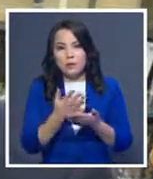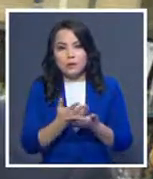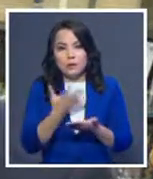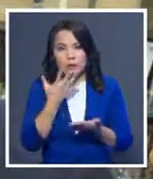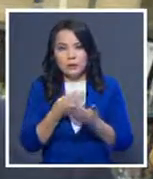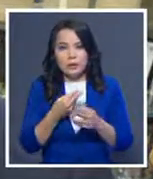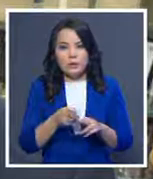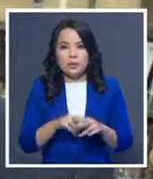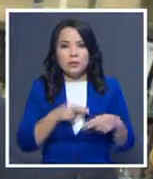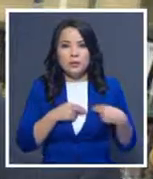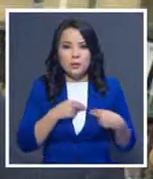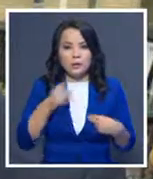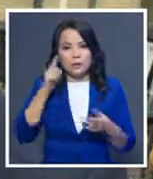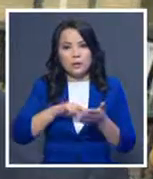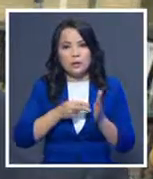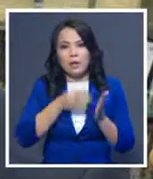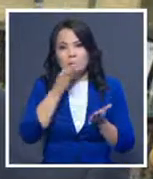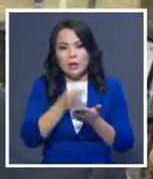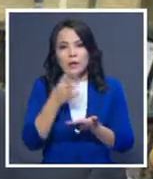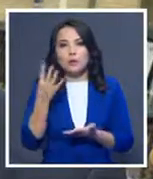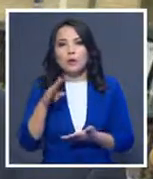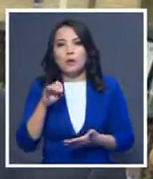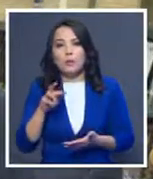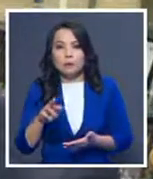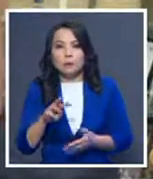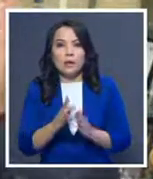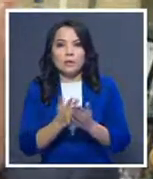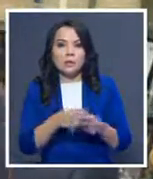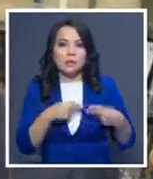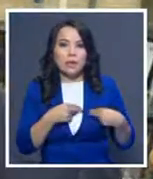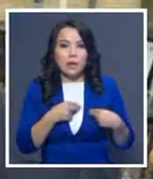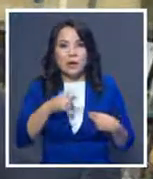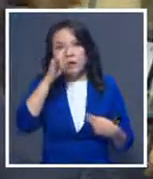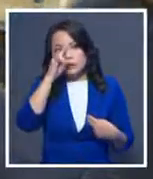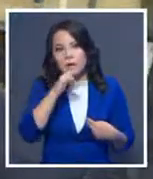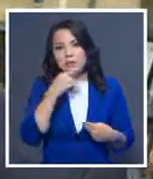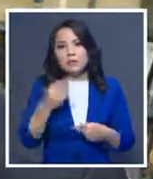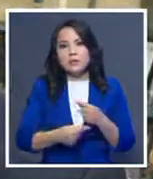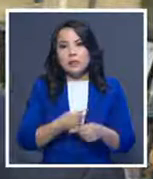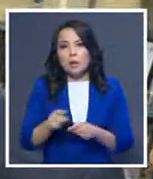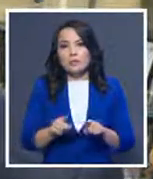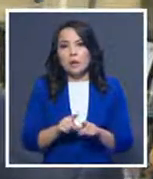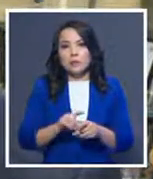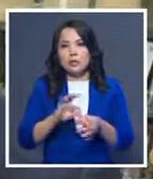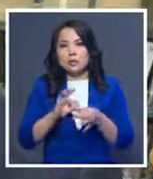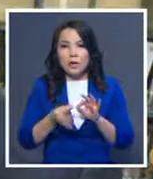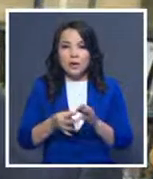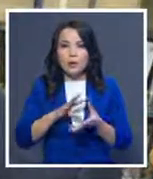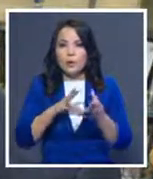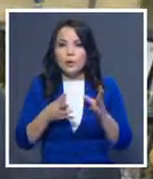да осы еңбек бола ма деп ойлаймын. 4 томдық еңбек бұл қазақтың сонау салт дәстүрлерін,